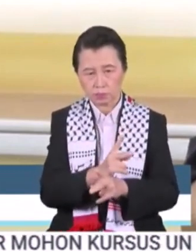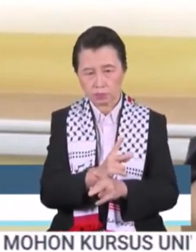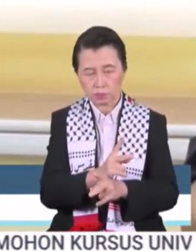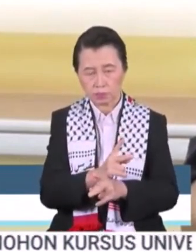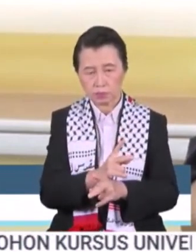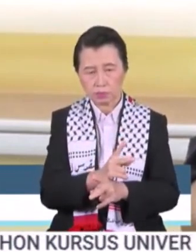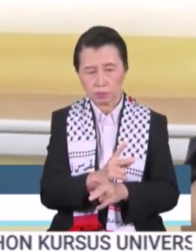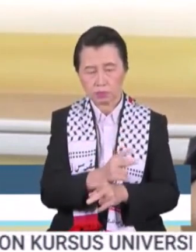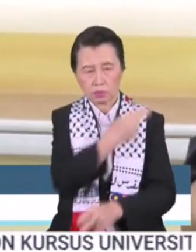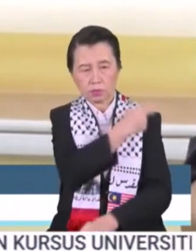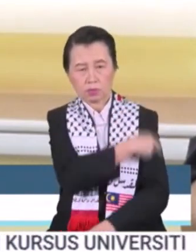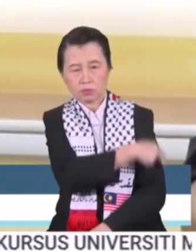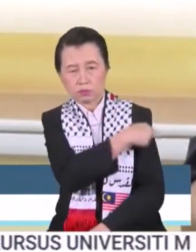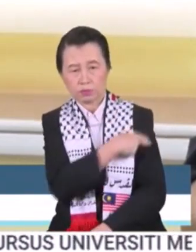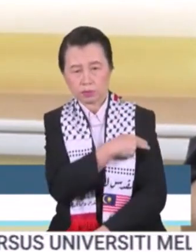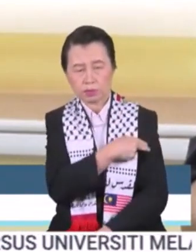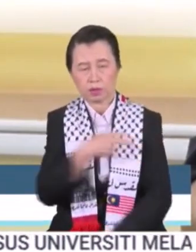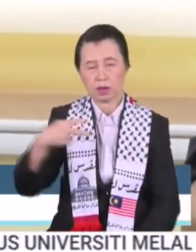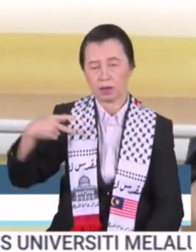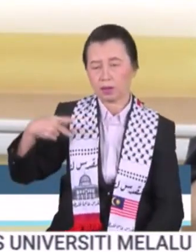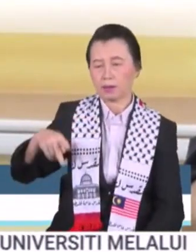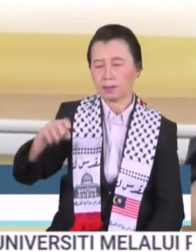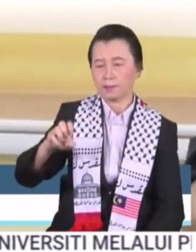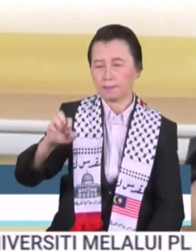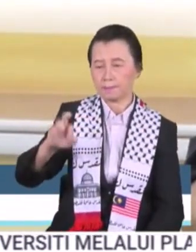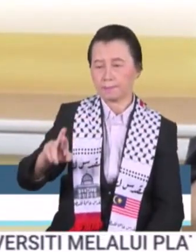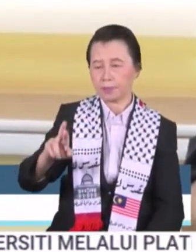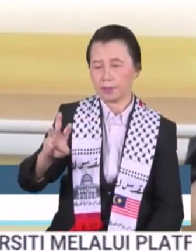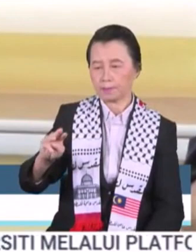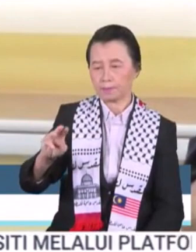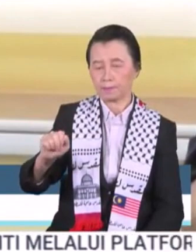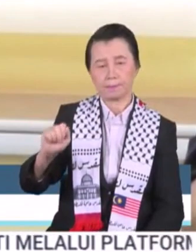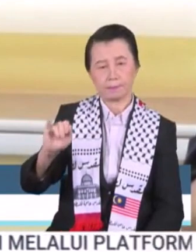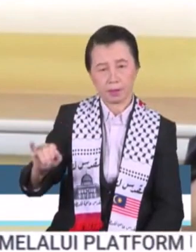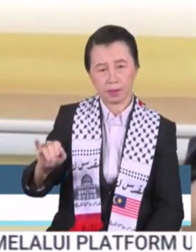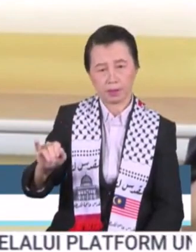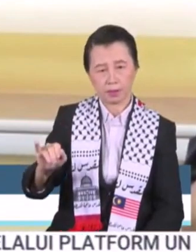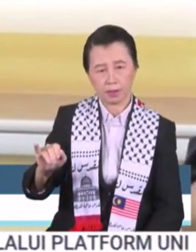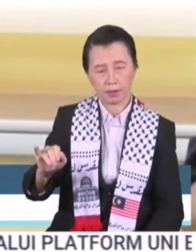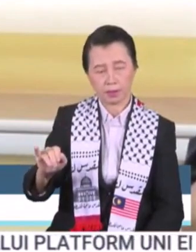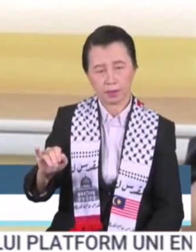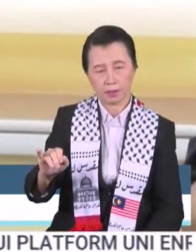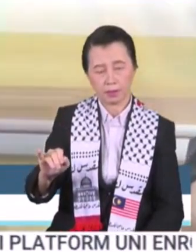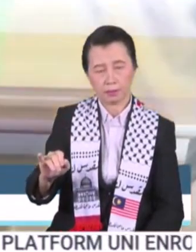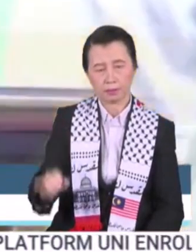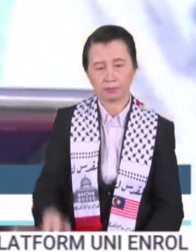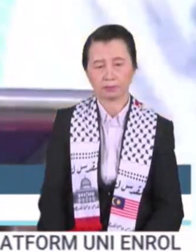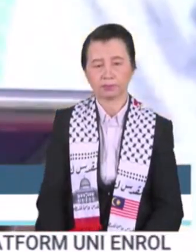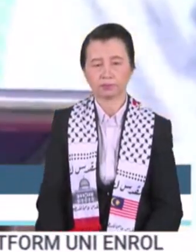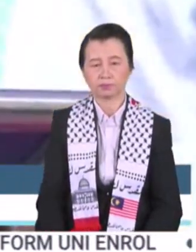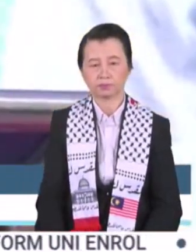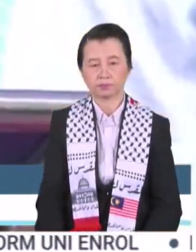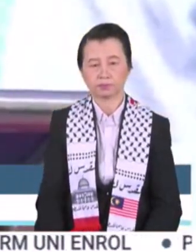hospital Permai di bawah peruntukan Seksyen 342 Kanun Prosedur Jenayah.